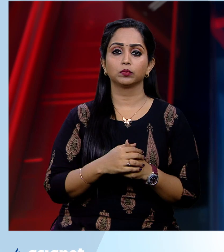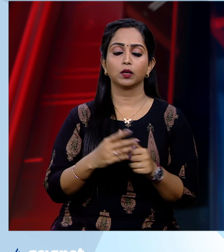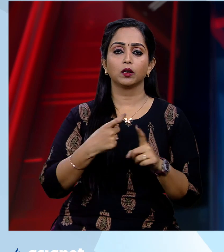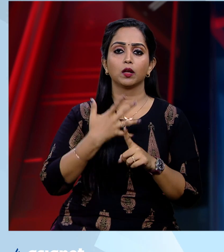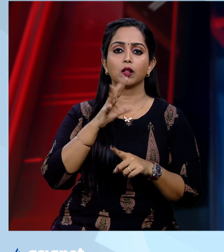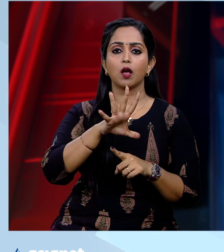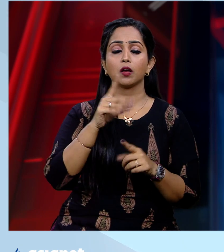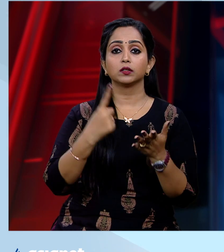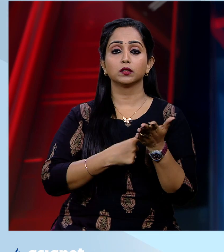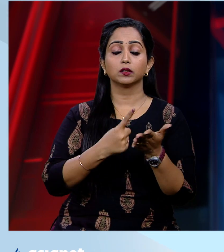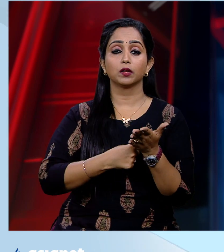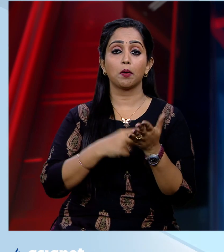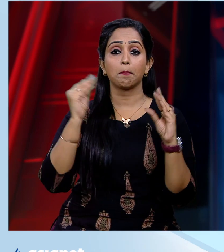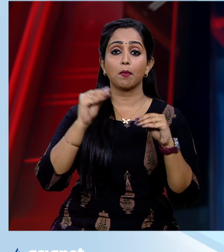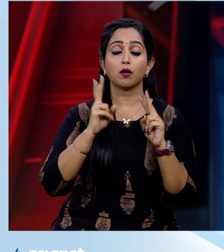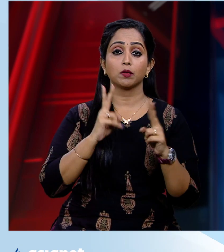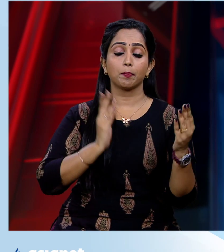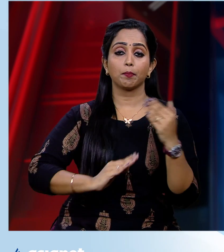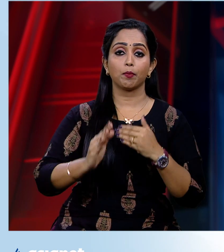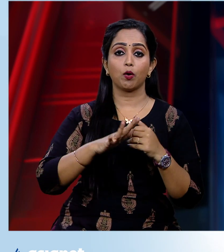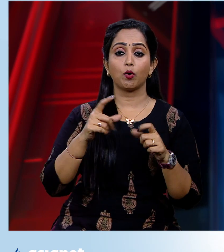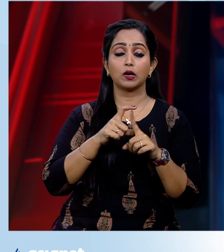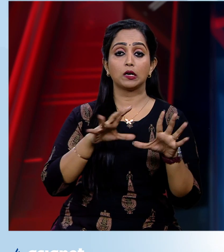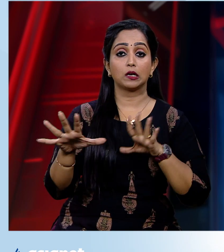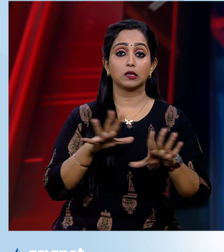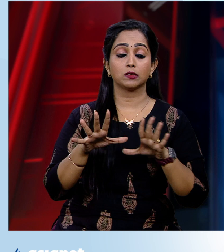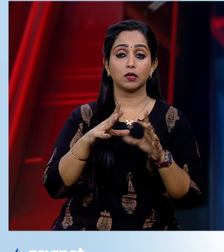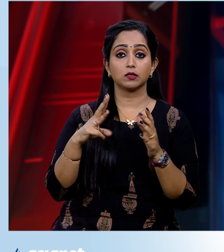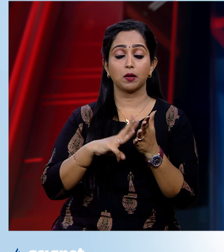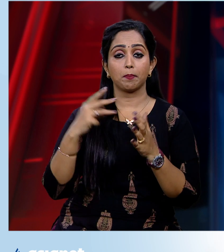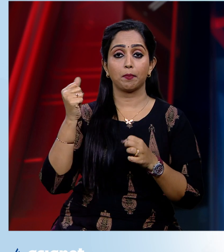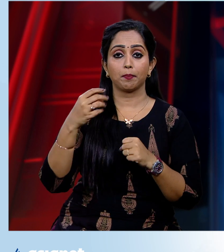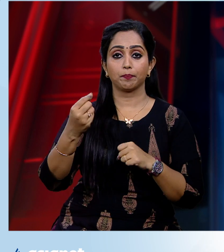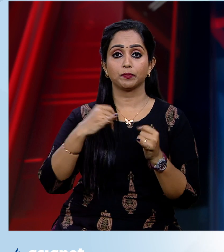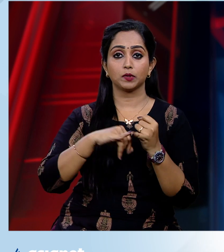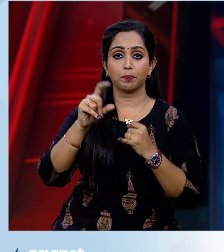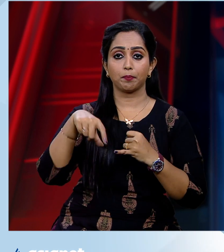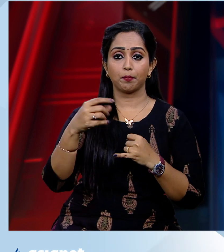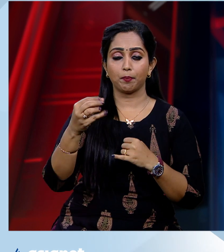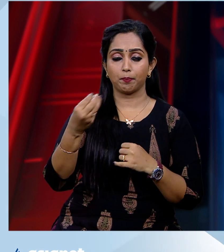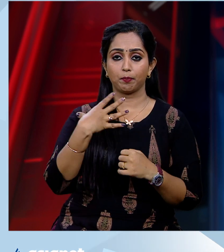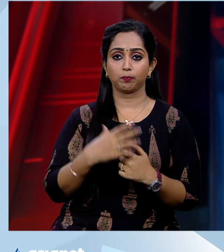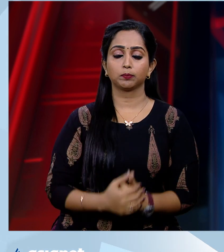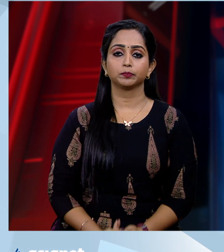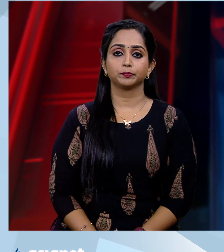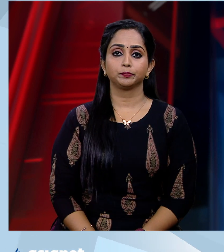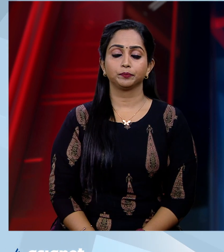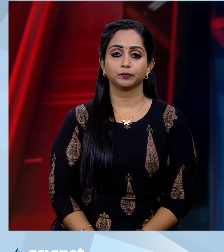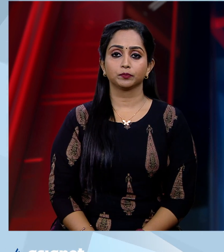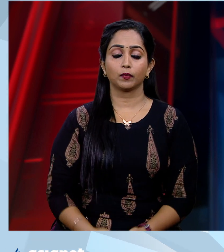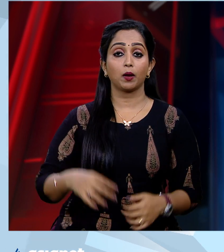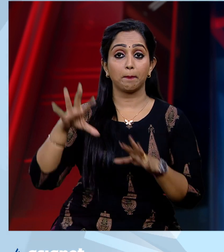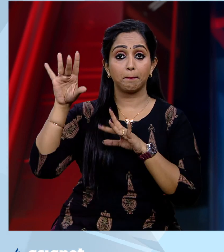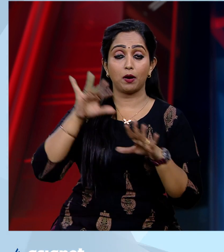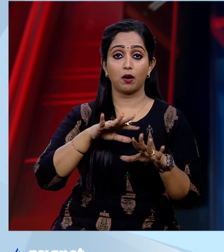സംസ്ഥാനത്ത് 5-ാം തീയതി വരെ ശക്തമായ മഴ തുടരും എന്നാണ് ദുരന്ത നിവാരണ അതോറിറ്റി മെമ്പർ സെക്രട്ടറി ശേഖർ കുര്യാക്കോസ് ഏഷ്യാനെറ്റ് ന്യൂസിനോട് പറഞ്ഞത്.